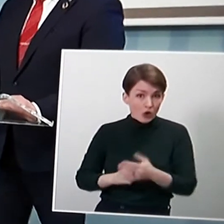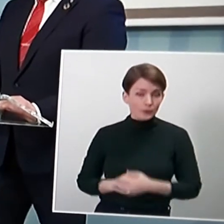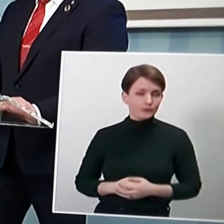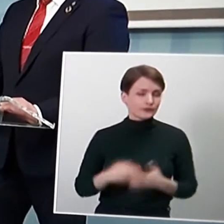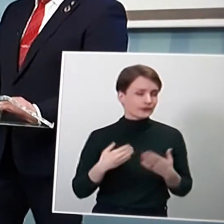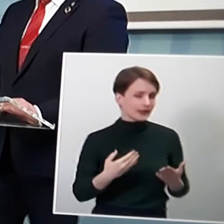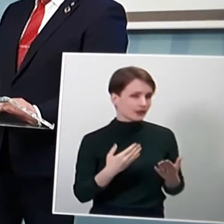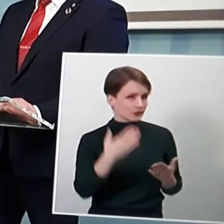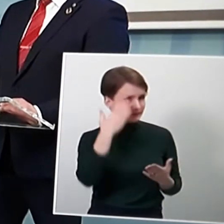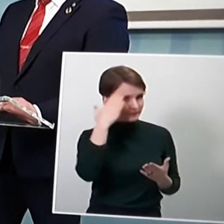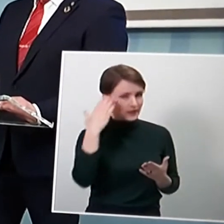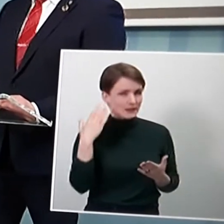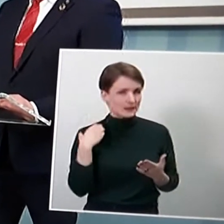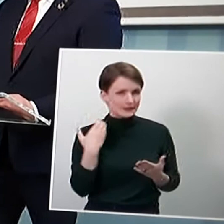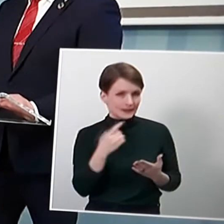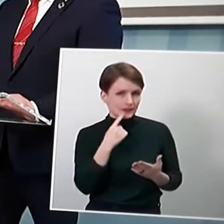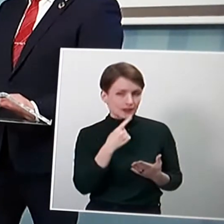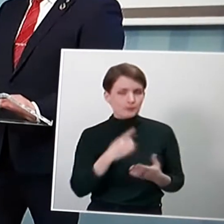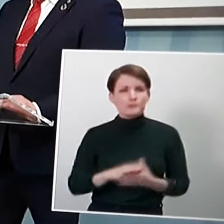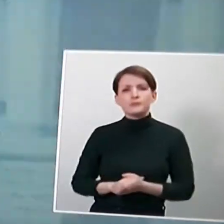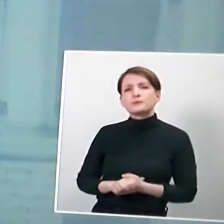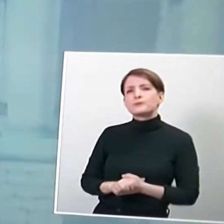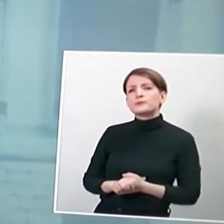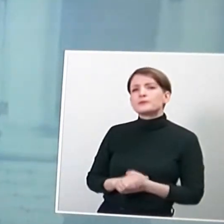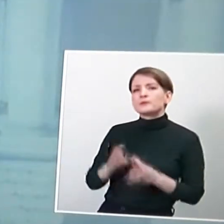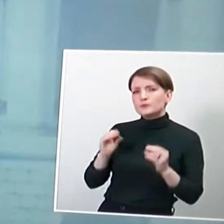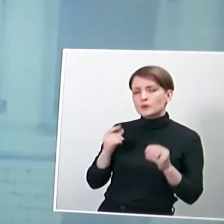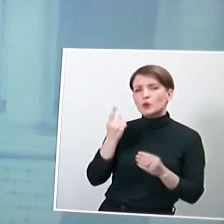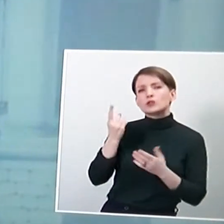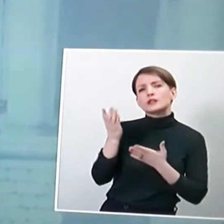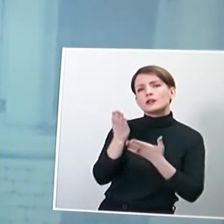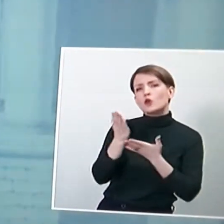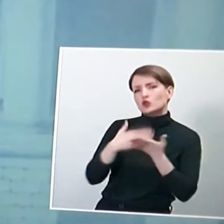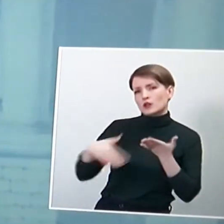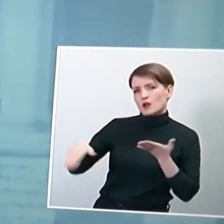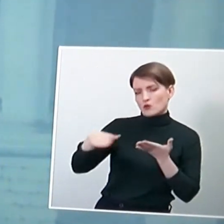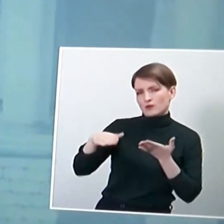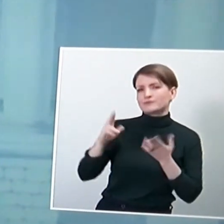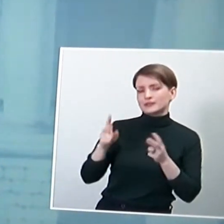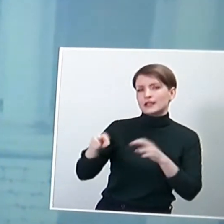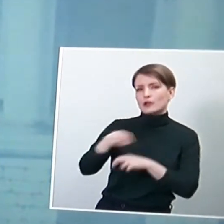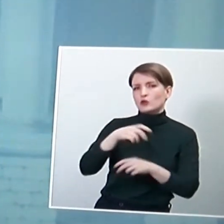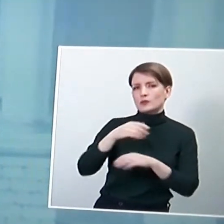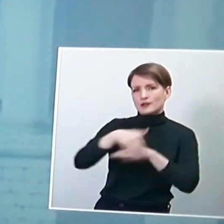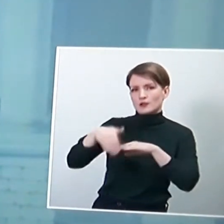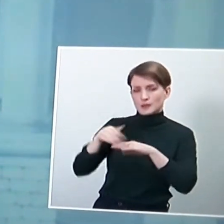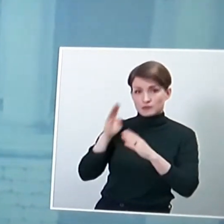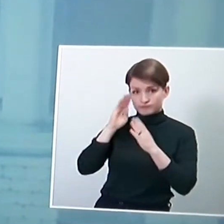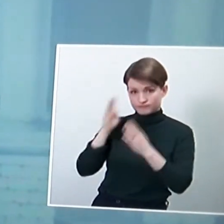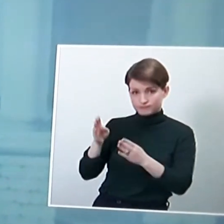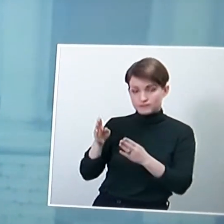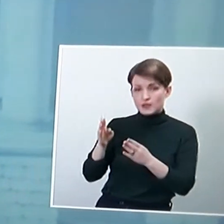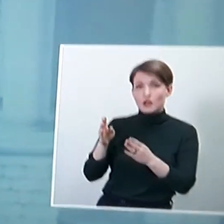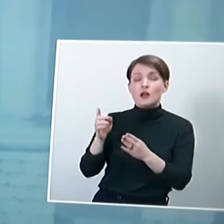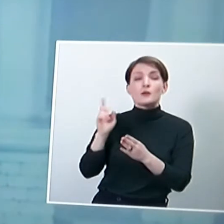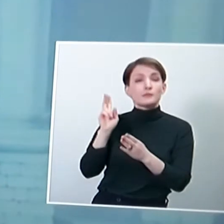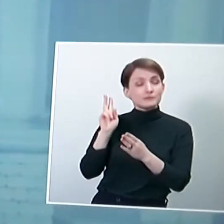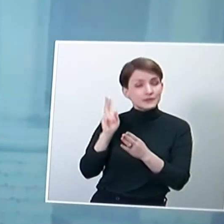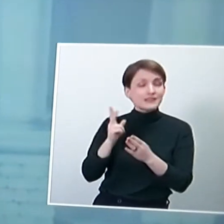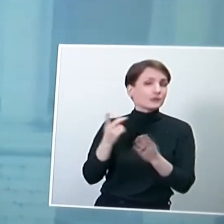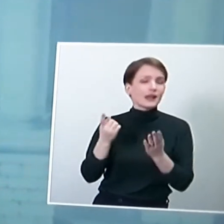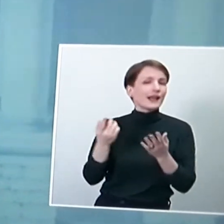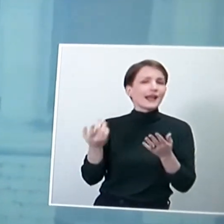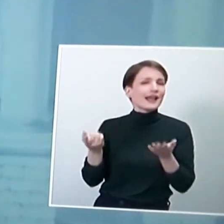Yksi osa-alue, mihin nämä liikkumisen rajoitukset tietenkin myös kohdistuvat, on sellainen ei-välttämätön